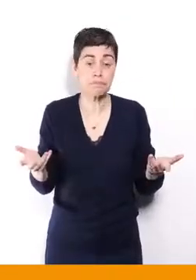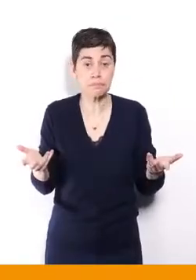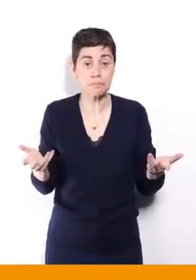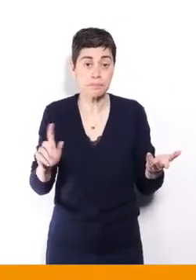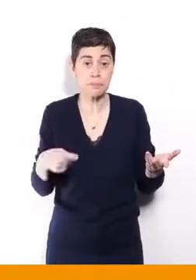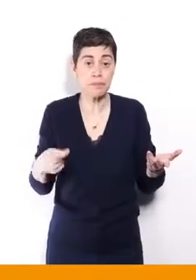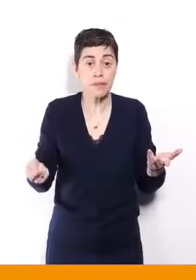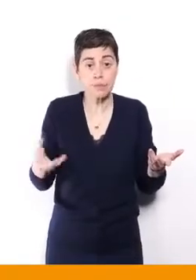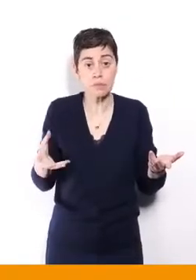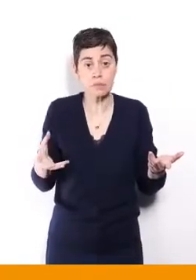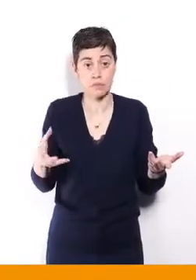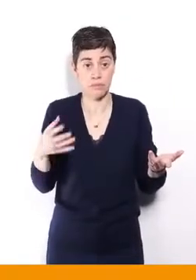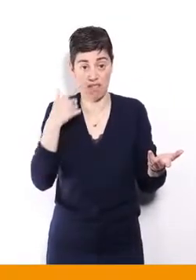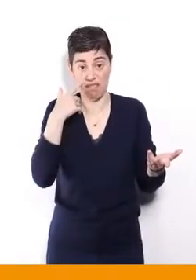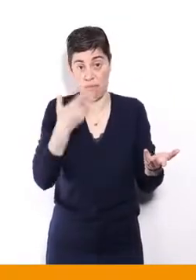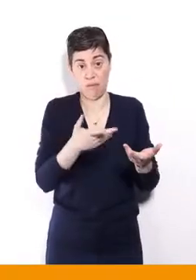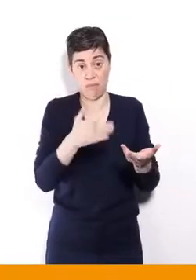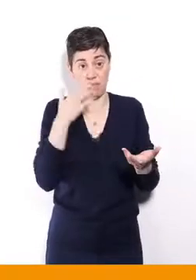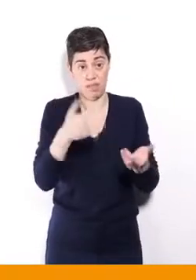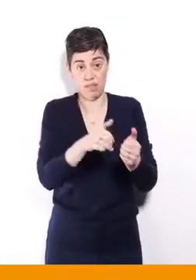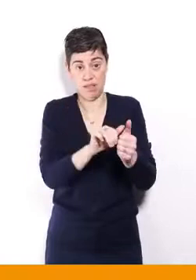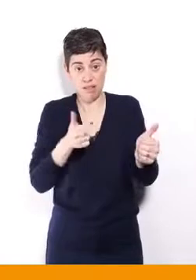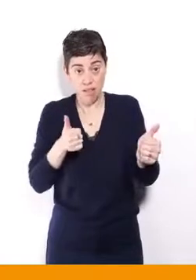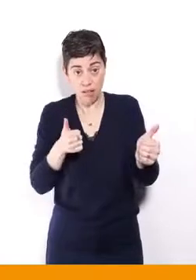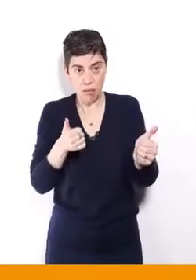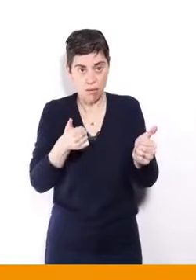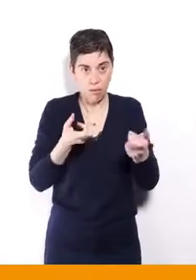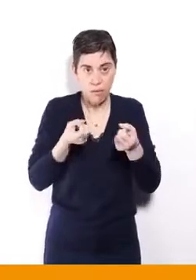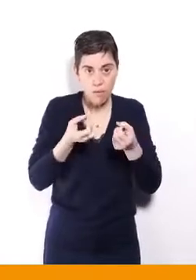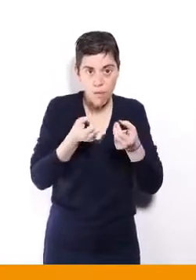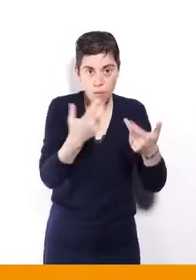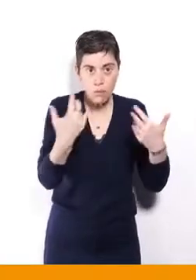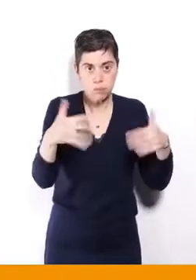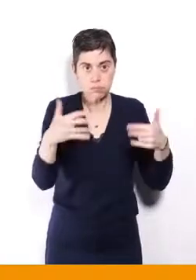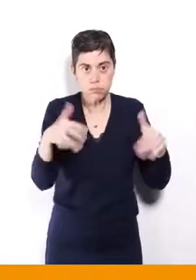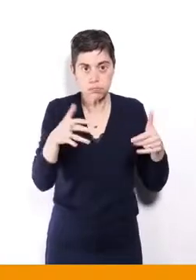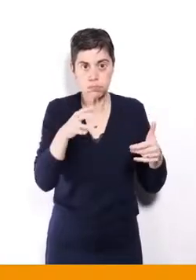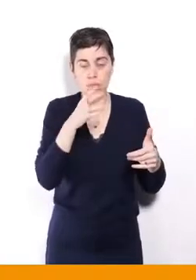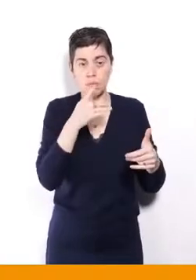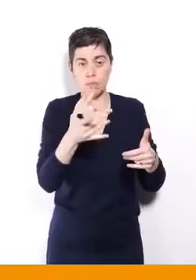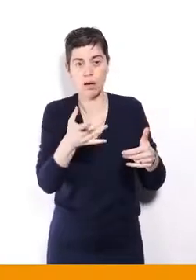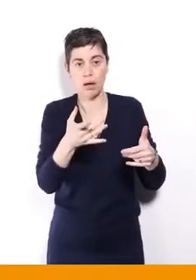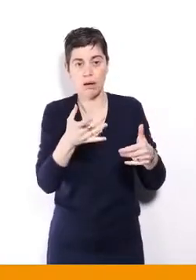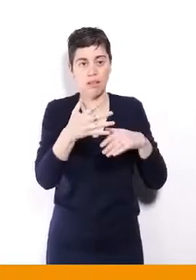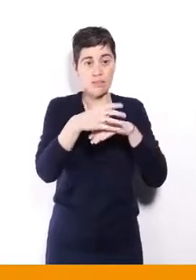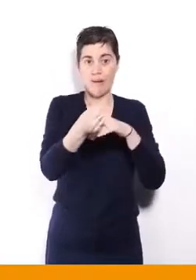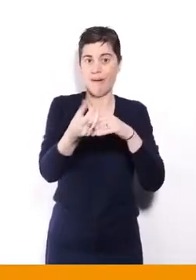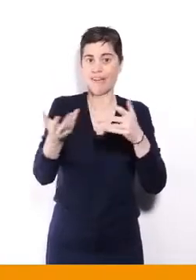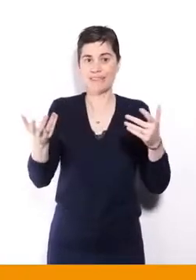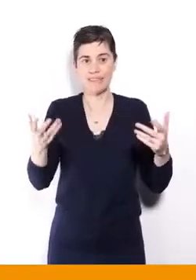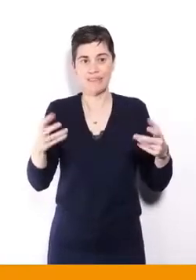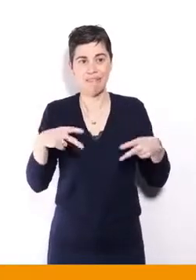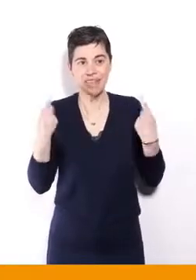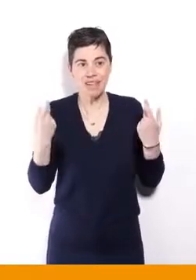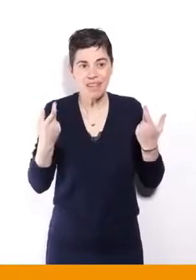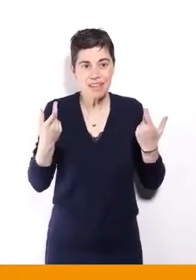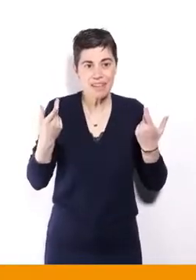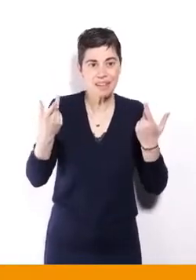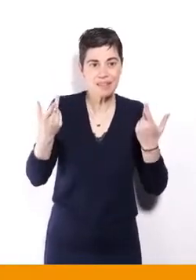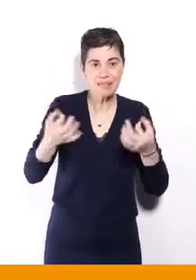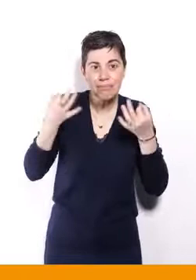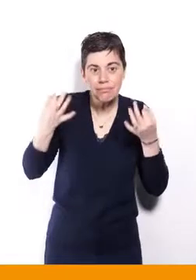évidemment les conséquences que l'on peut imaginer sur le fait de ne pas pouvoir sortir, de ne pas pouvoir vivre dans la